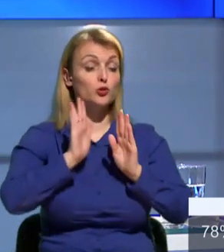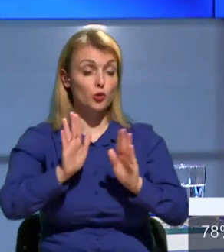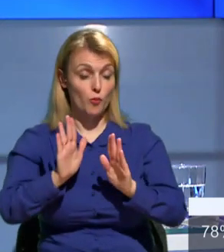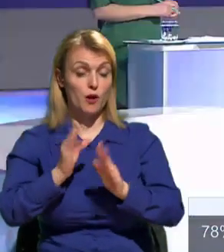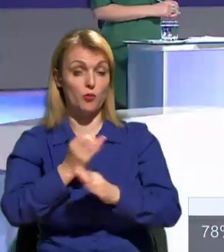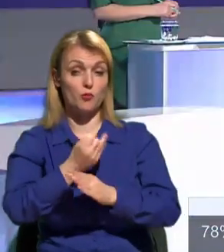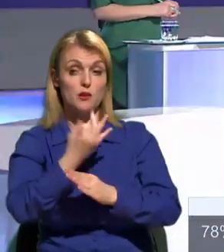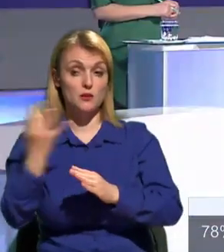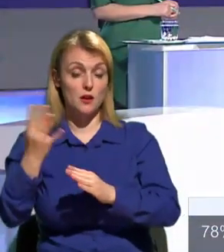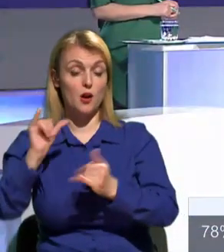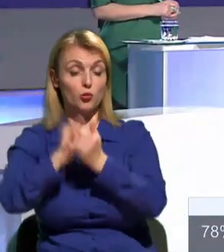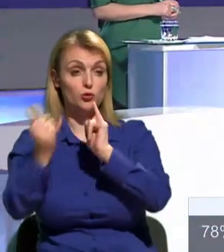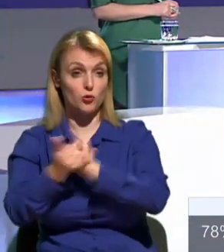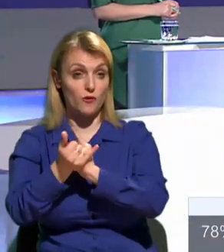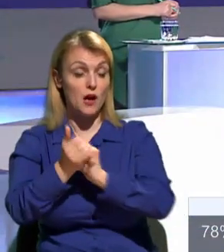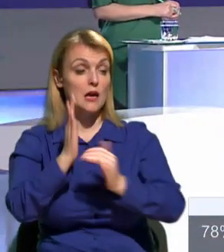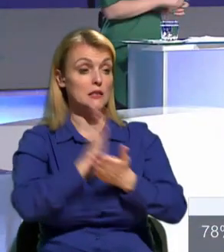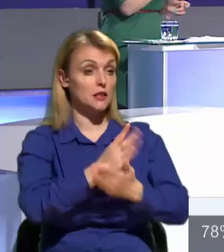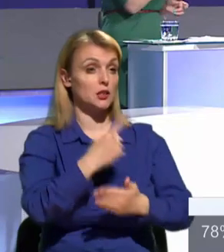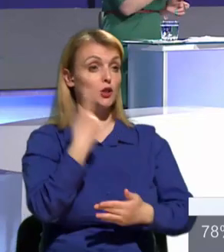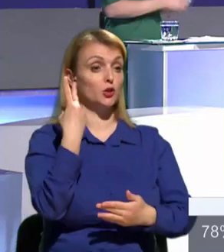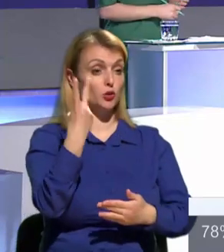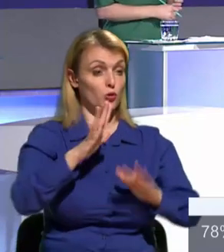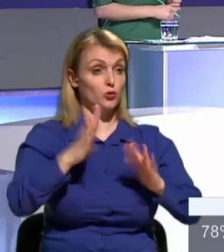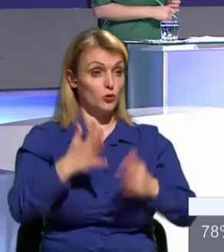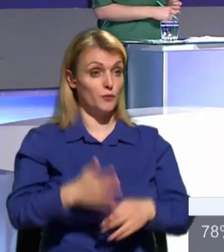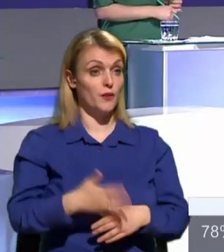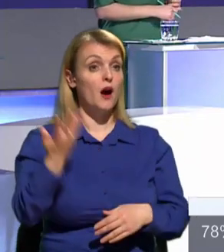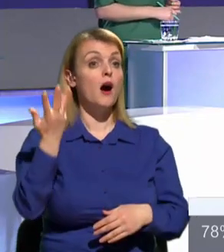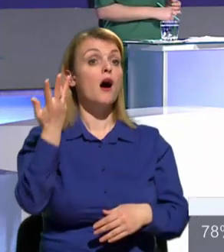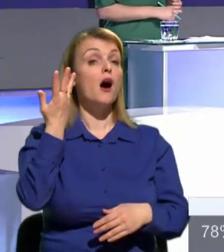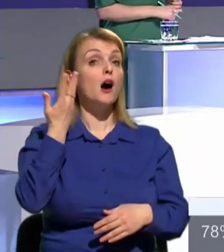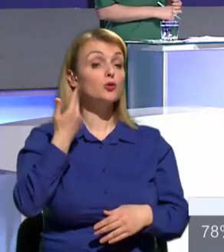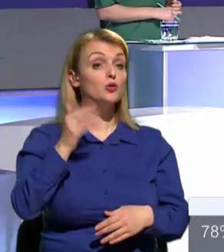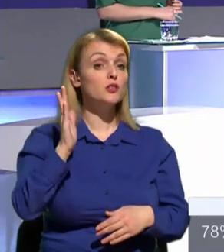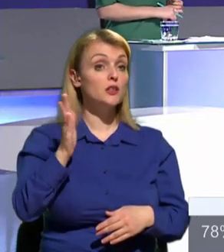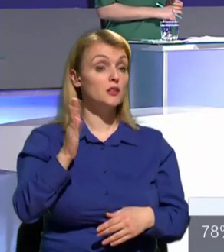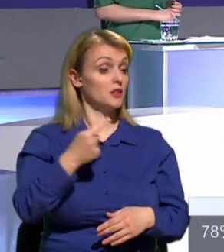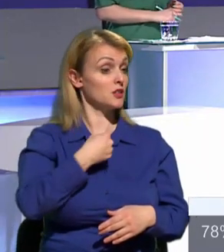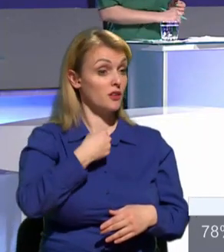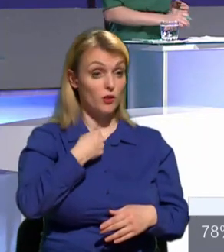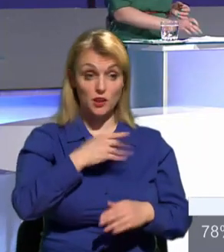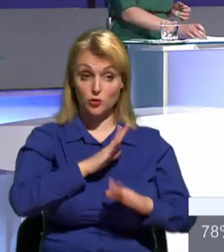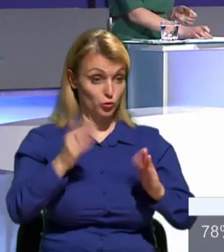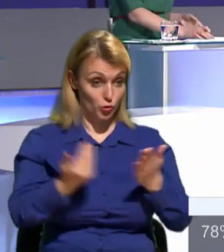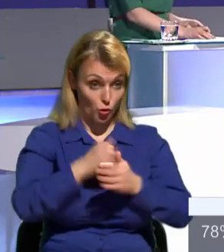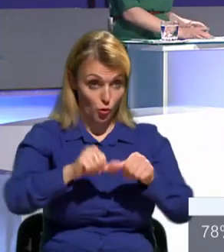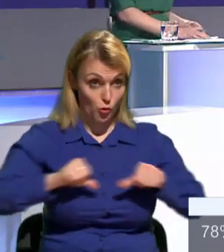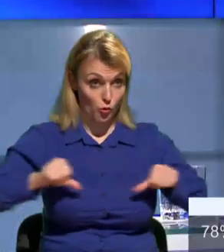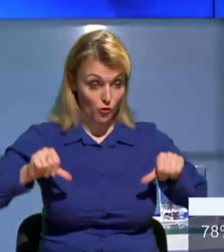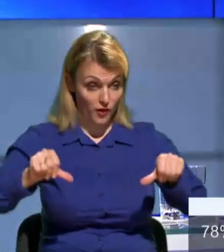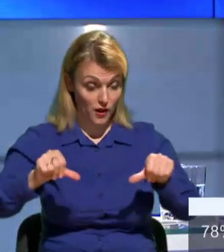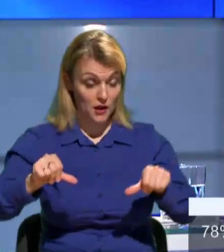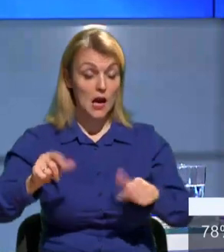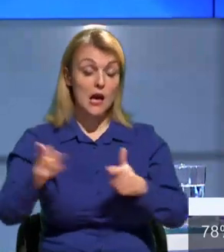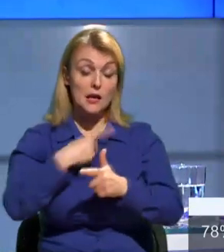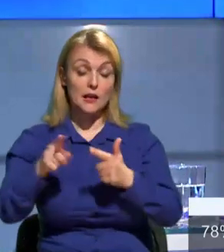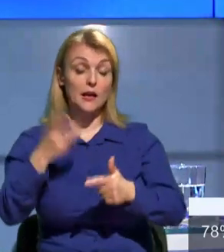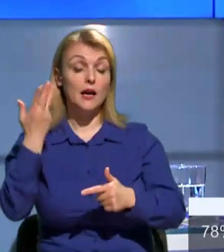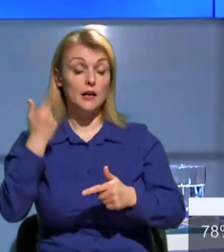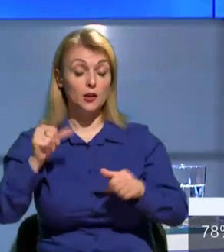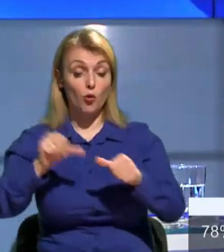articolul 85, că sunt două cazuri. Atunci când nu se întrunește parlamentul. Când nu se votează un nou guvern sau când parlamentul 3 luni nu